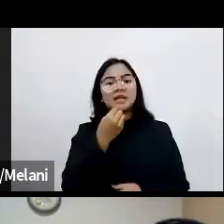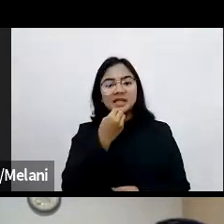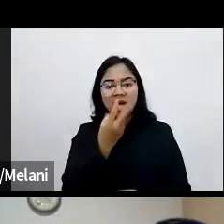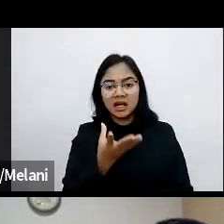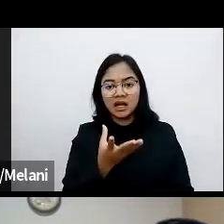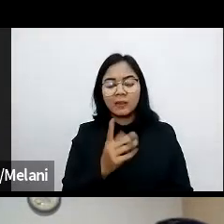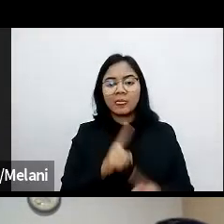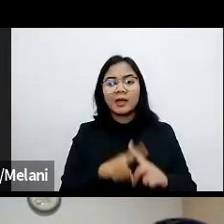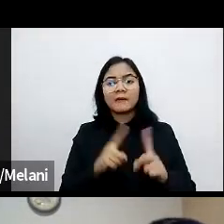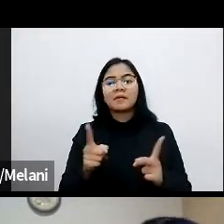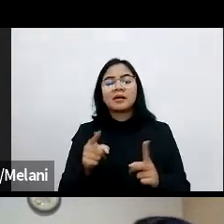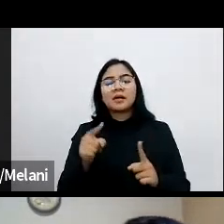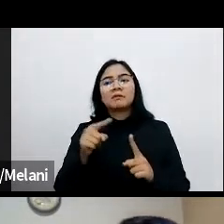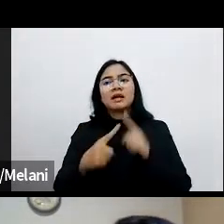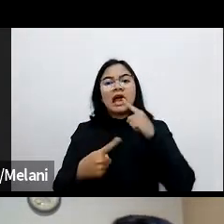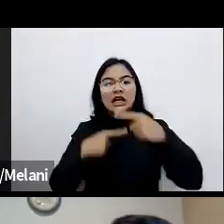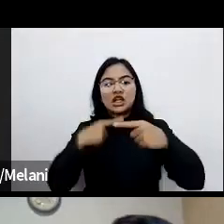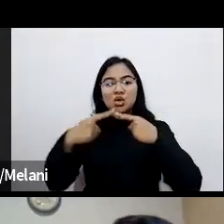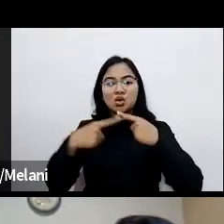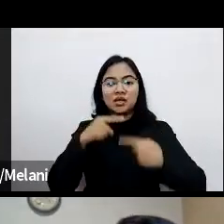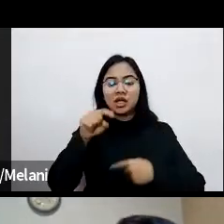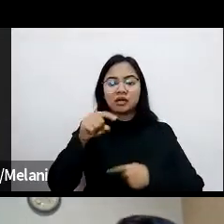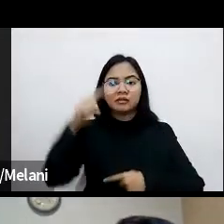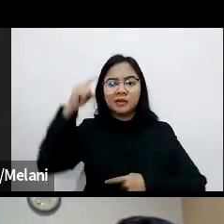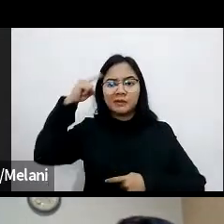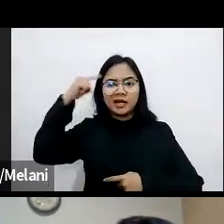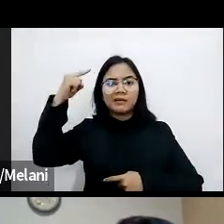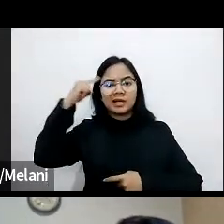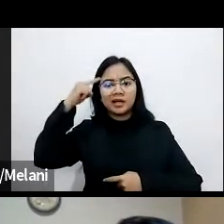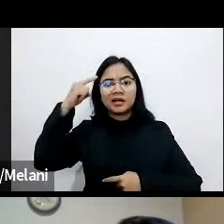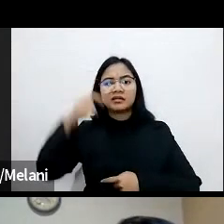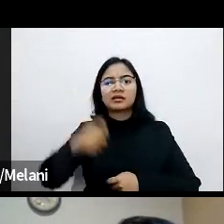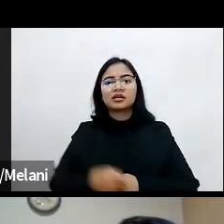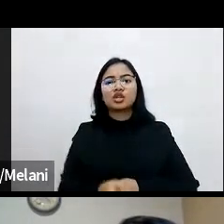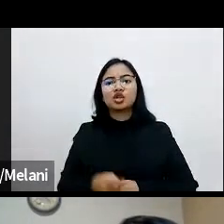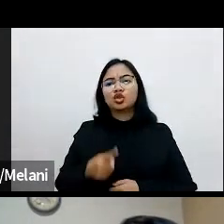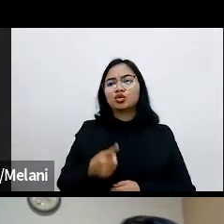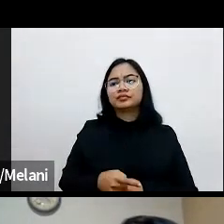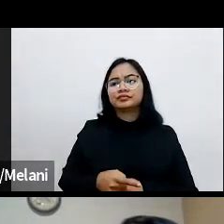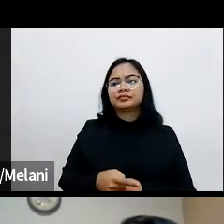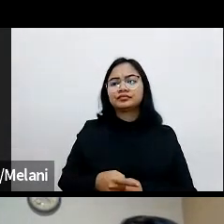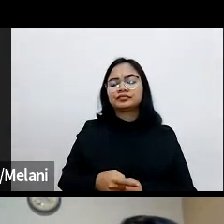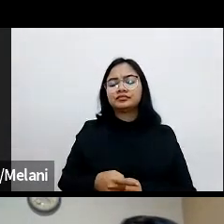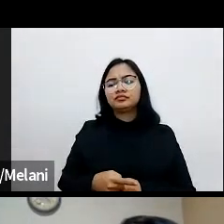pada diskusi itu pemikiran-pemikiran yang dilontarkan adalah bahwa akademisi itu